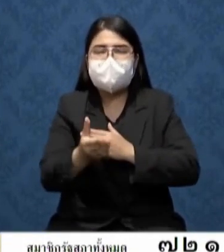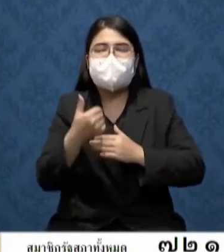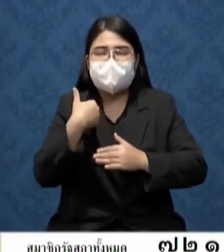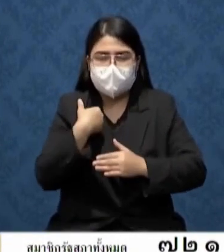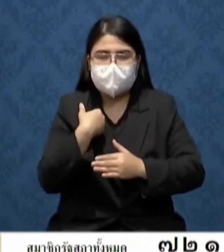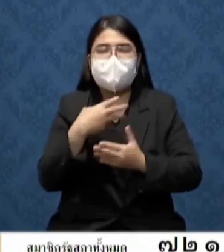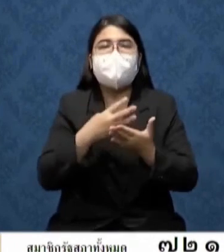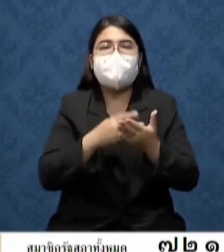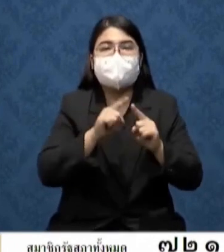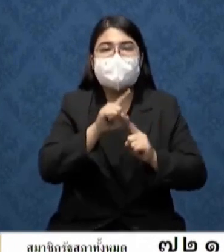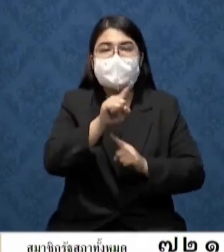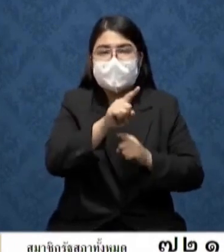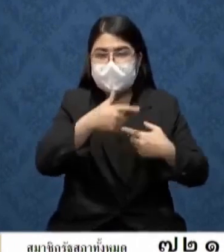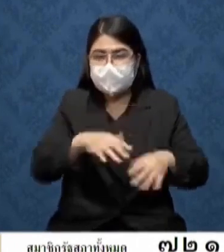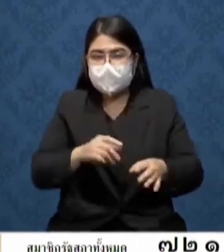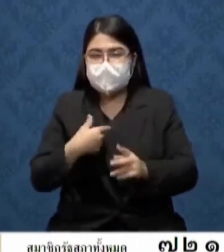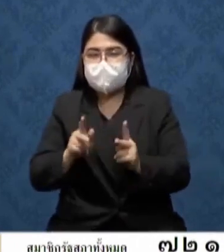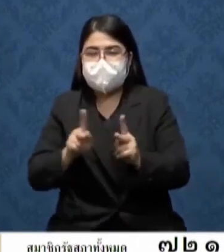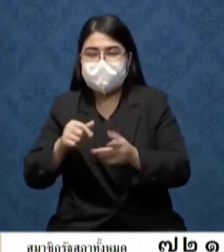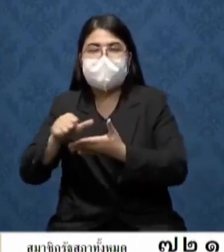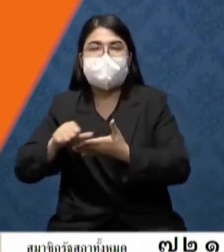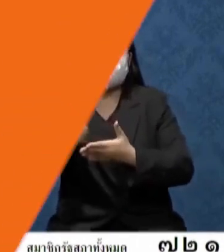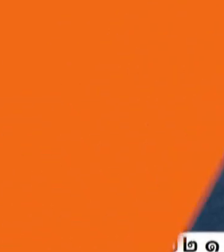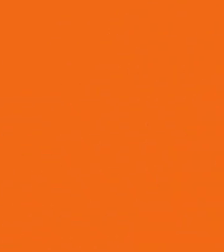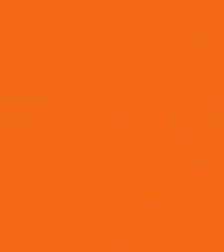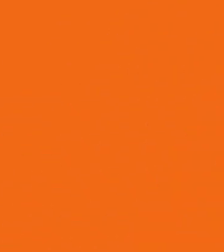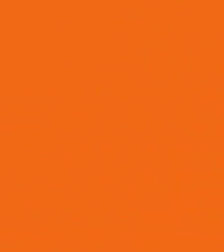ที่หนึนี้ไปได้แลวไปแก้ขายกัในชดกระมาททกนครัขอบคุณทานประทางครั